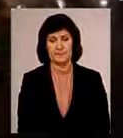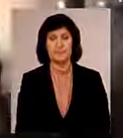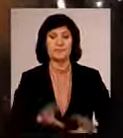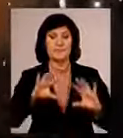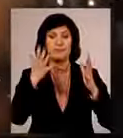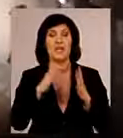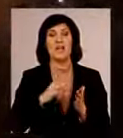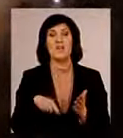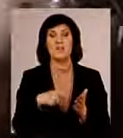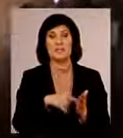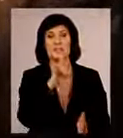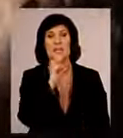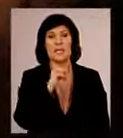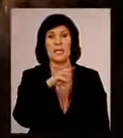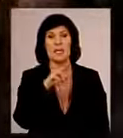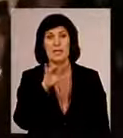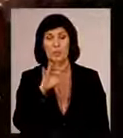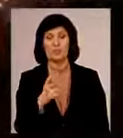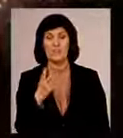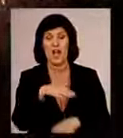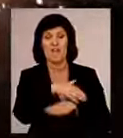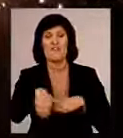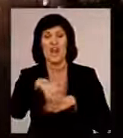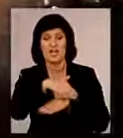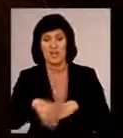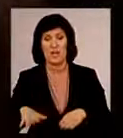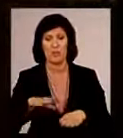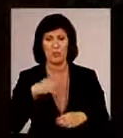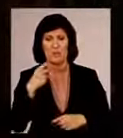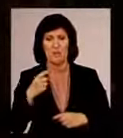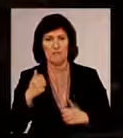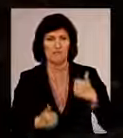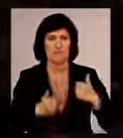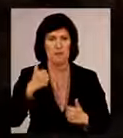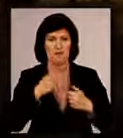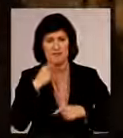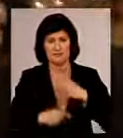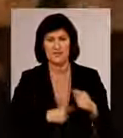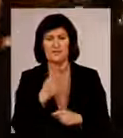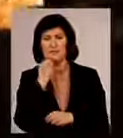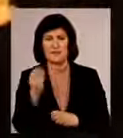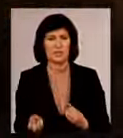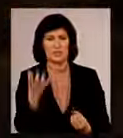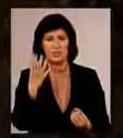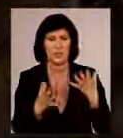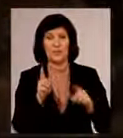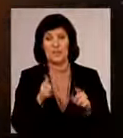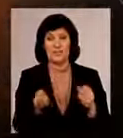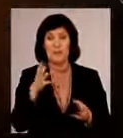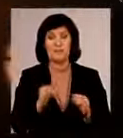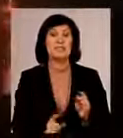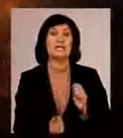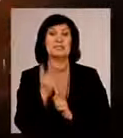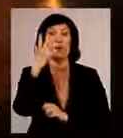Сталося це в місті Ремедіос. Там два квартали влаштували між собою традиційне змагання на найкращий салют. Деякі фейерверки після